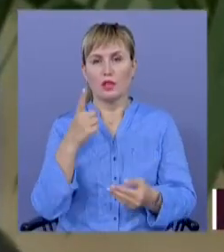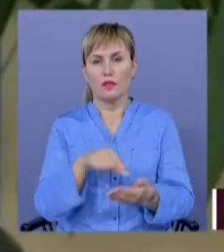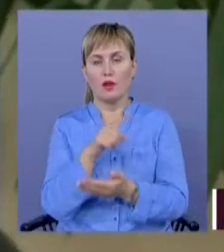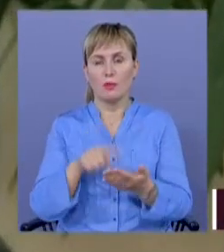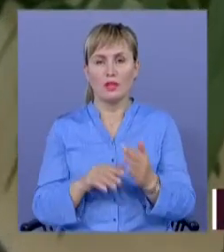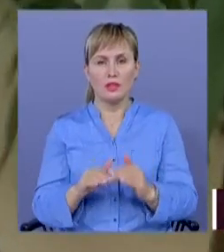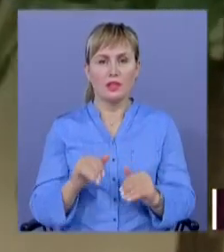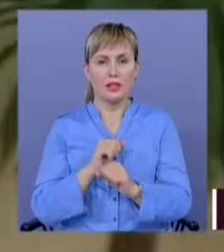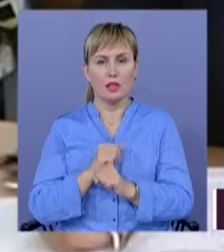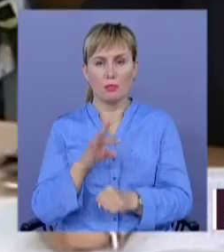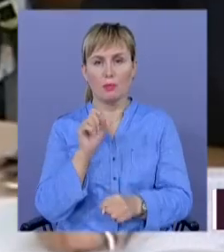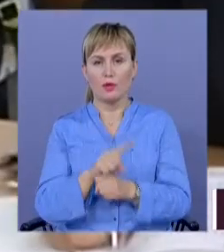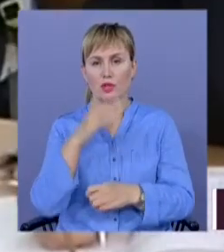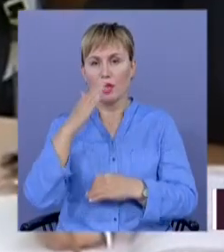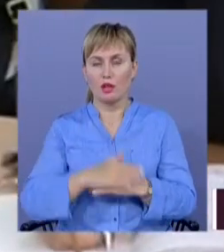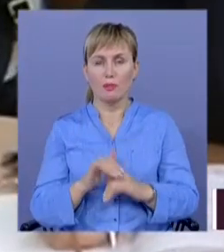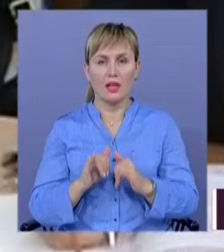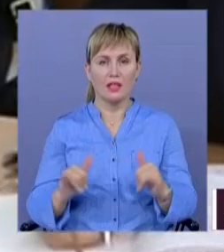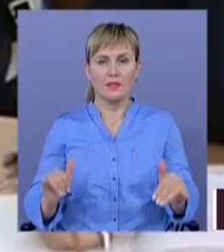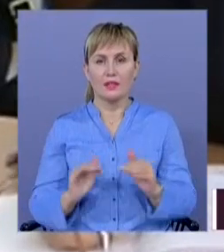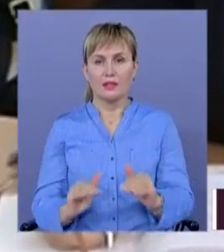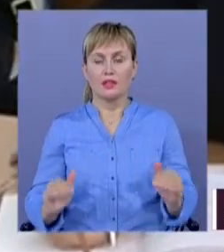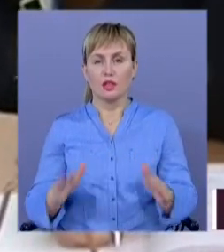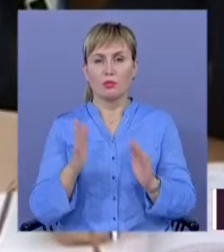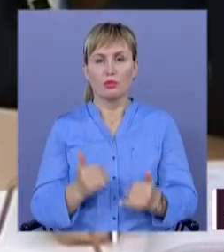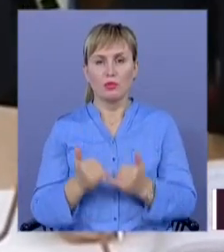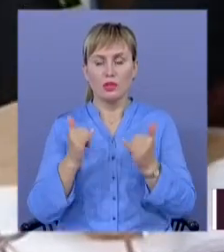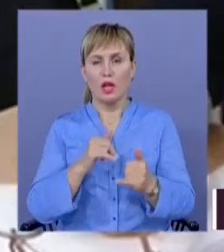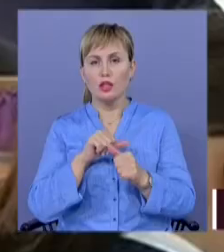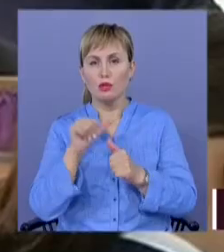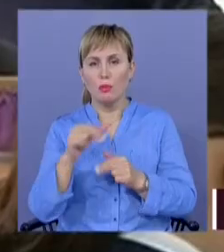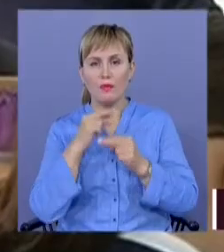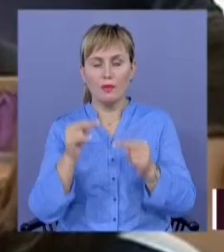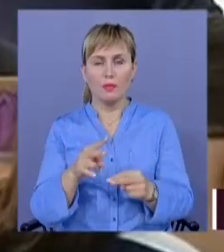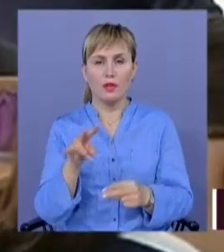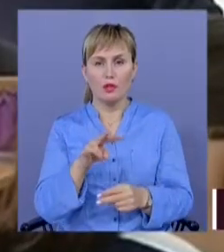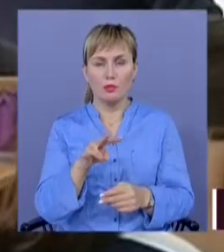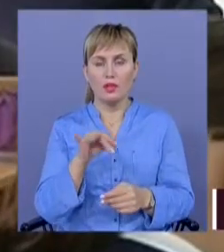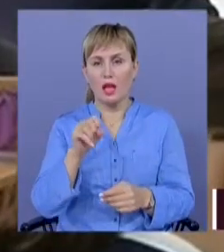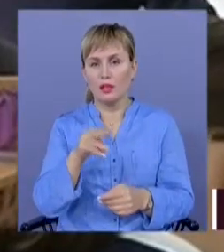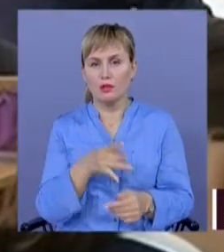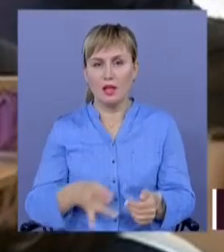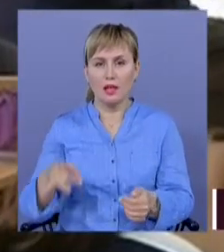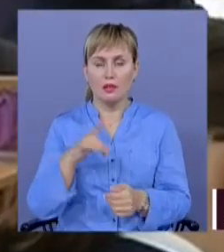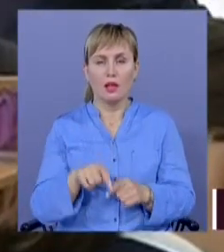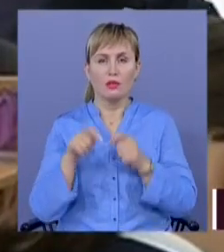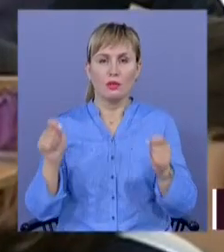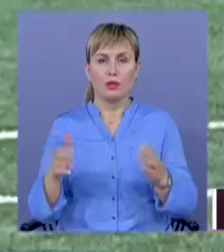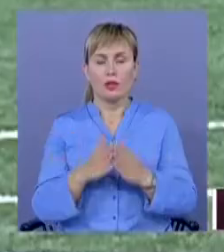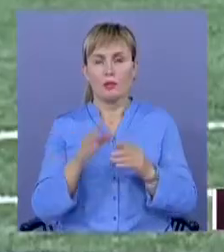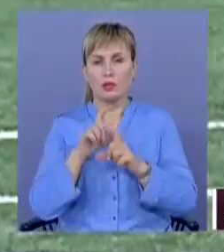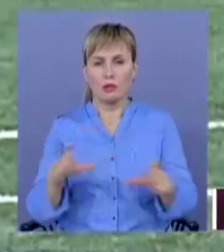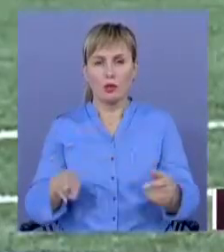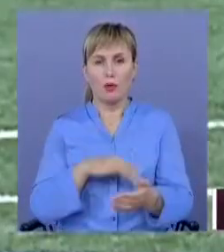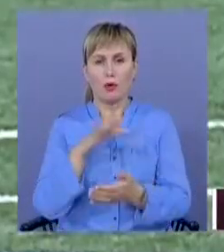– детский досуг. По поручению акима развитию детей будут уделять особое внимание. На Рызбайском и Алатауском районах откроют дома школьников,